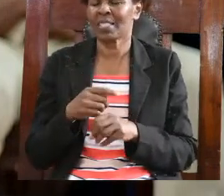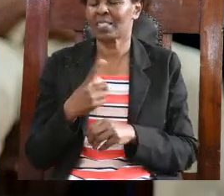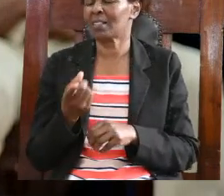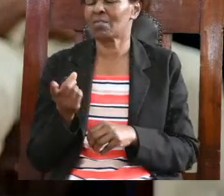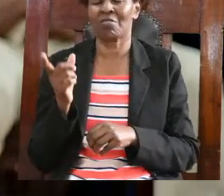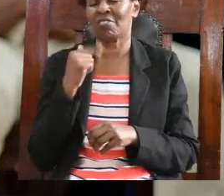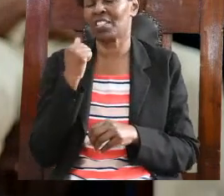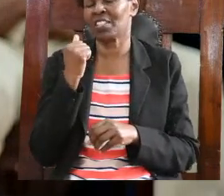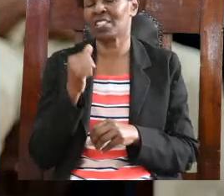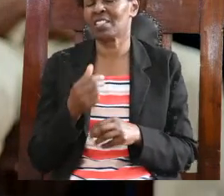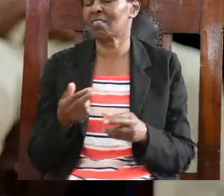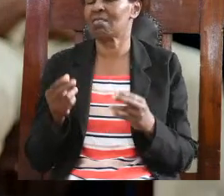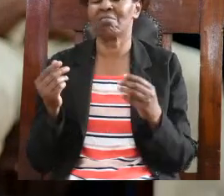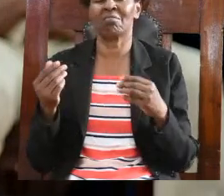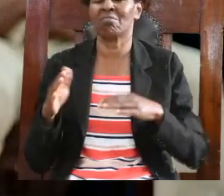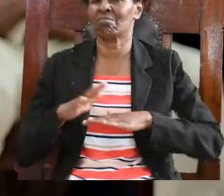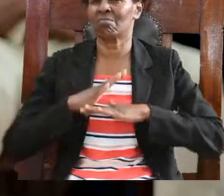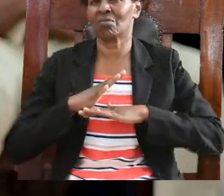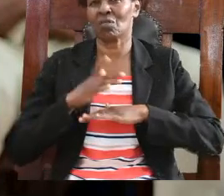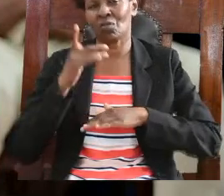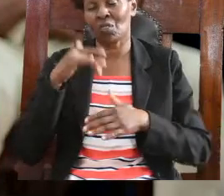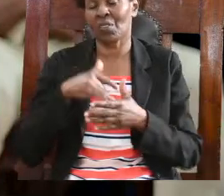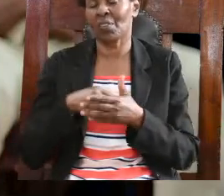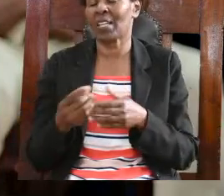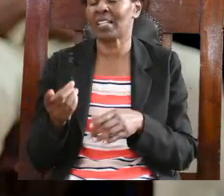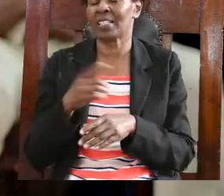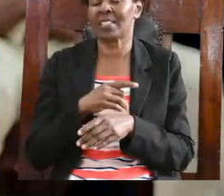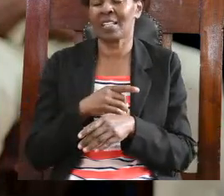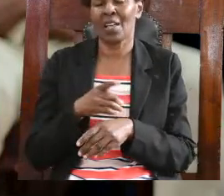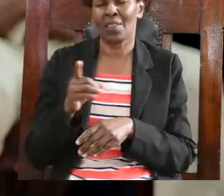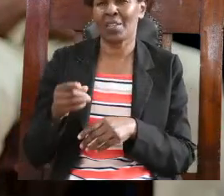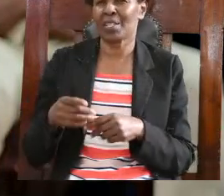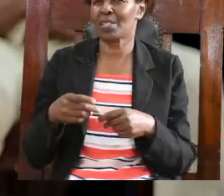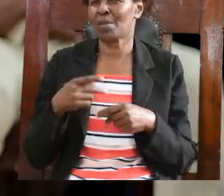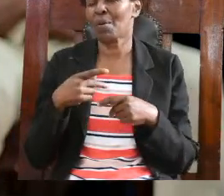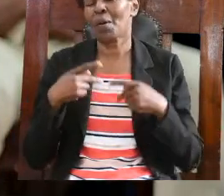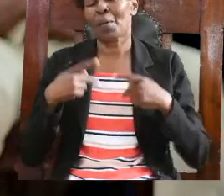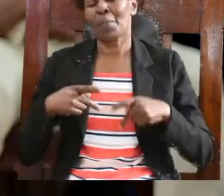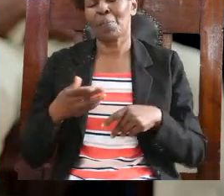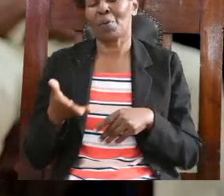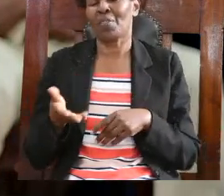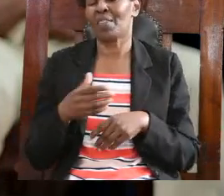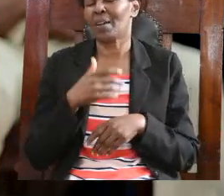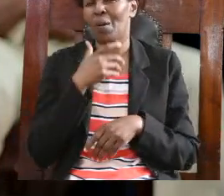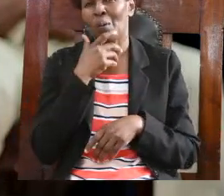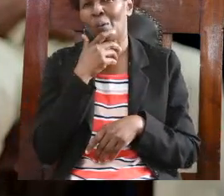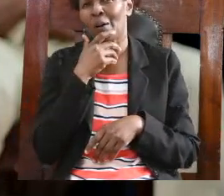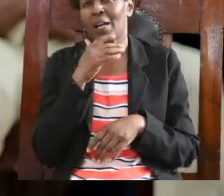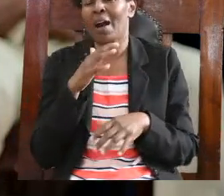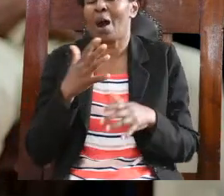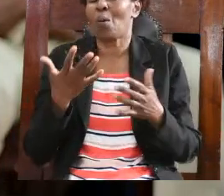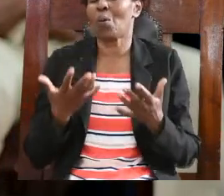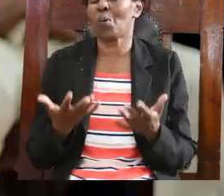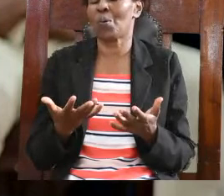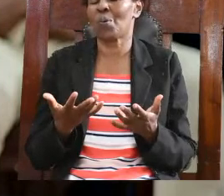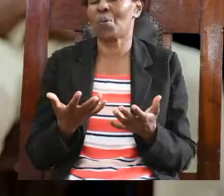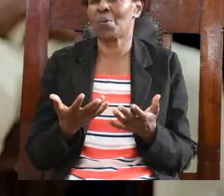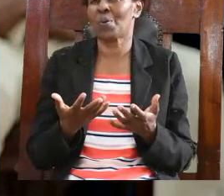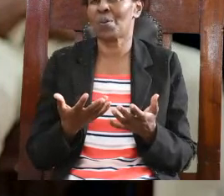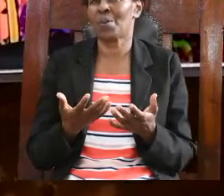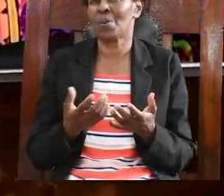hiyo imetosha ya siku hiyo. Na wale waliokuwa pale wakashangaa, mbona unasema umemaliza na